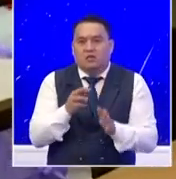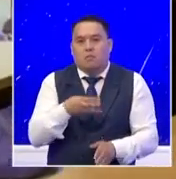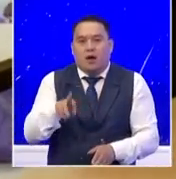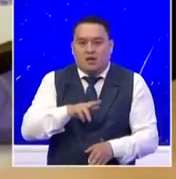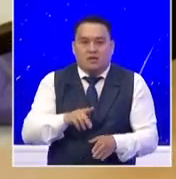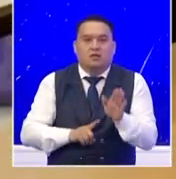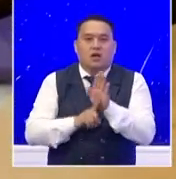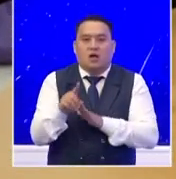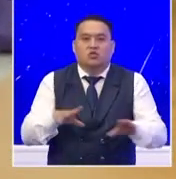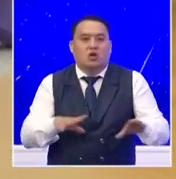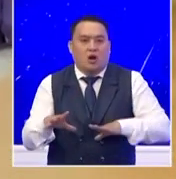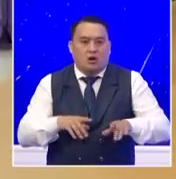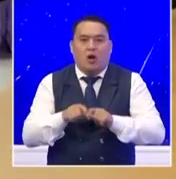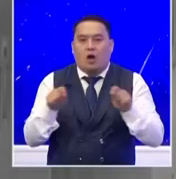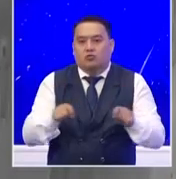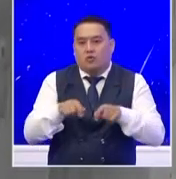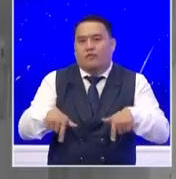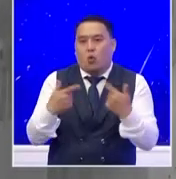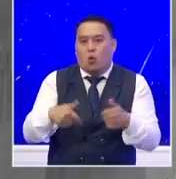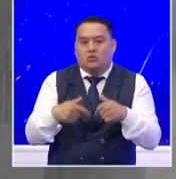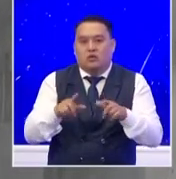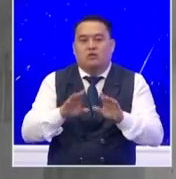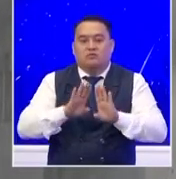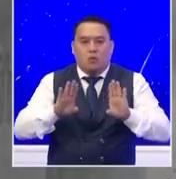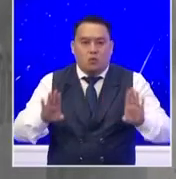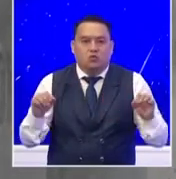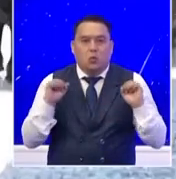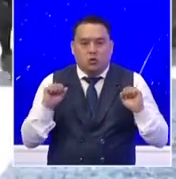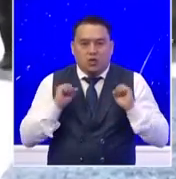стране заработают рынки, откроются гостиницы, музеи и спортзалы.